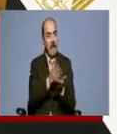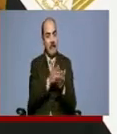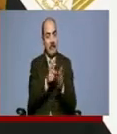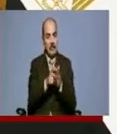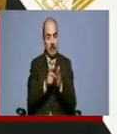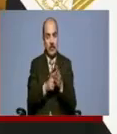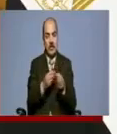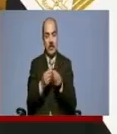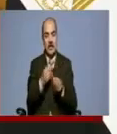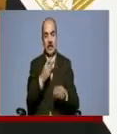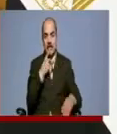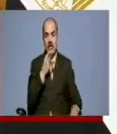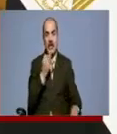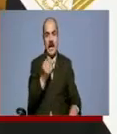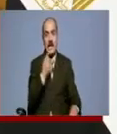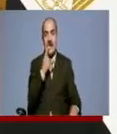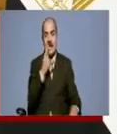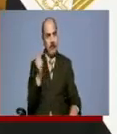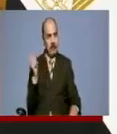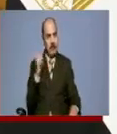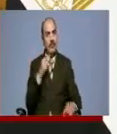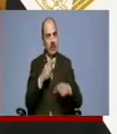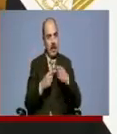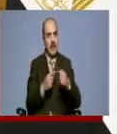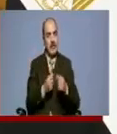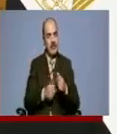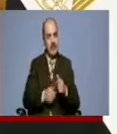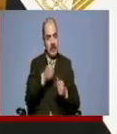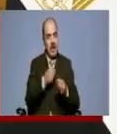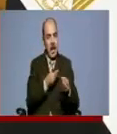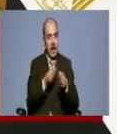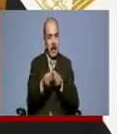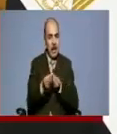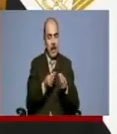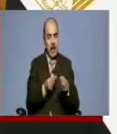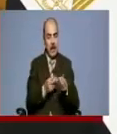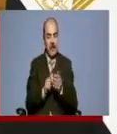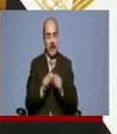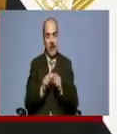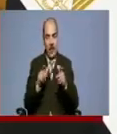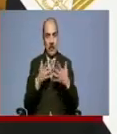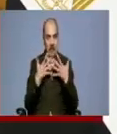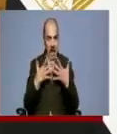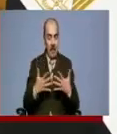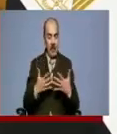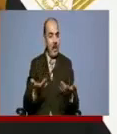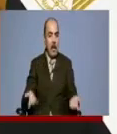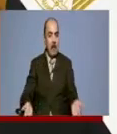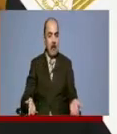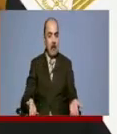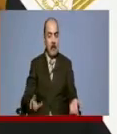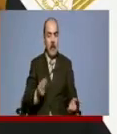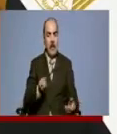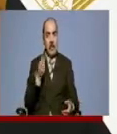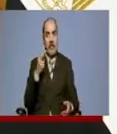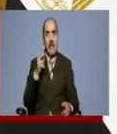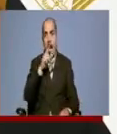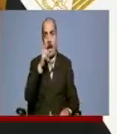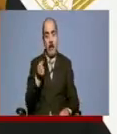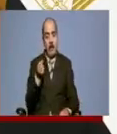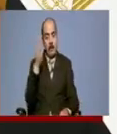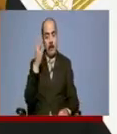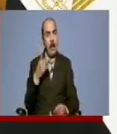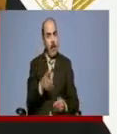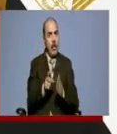المسيري لمفكر ثوري يهودي من 50 60 سنه فهي الفكره كده ان احنا ان انت ازاي تعمل عمليه التغذيه وتعمل عمليه